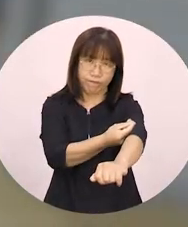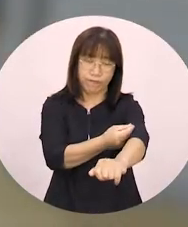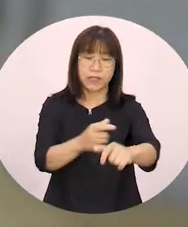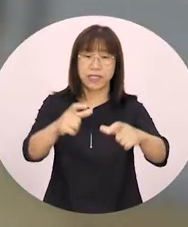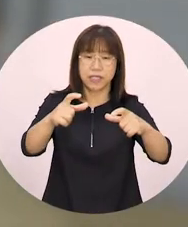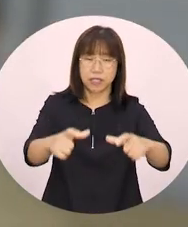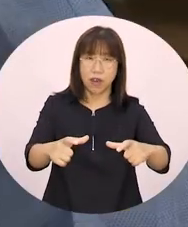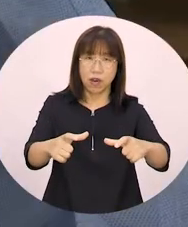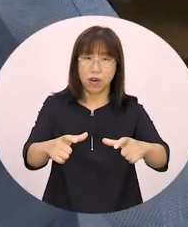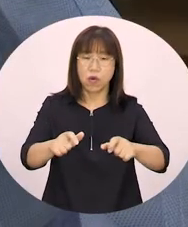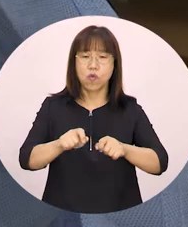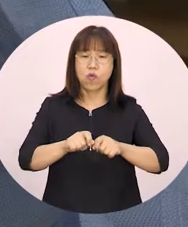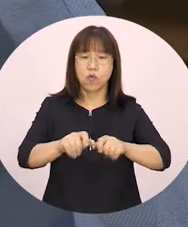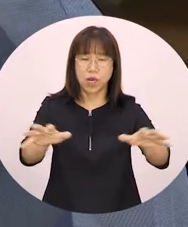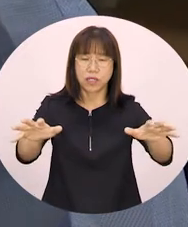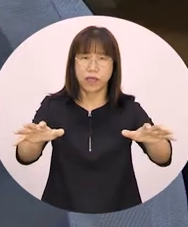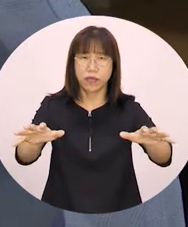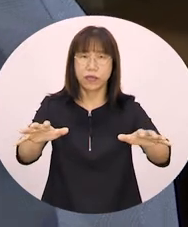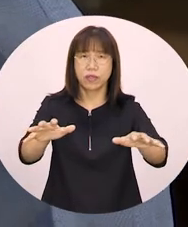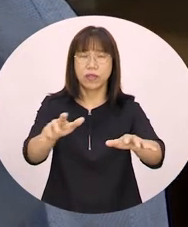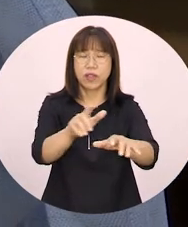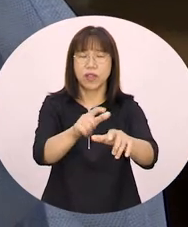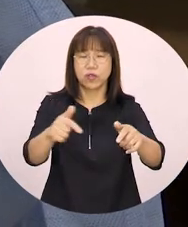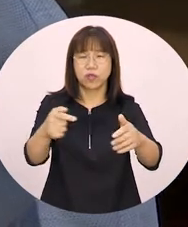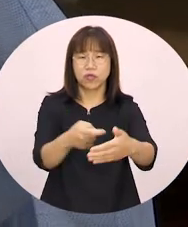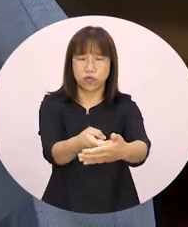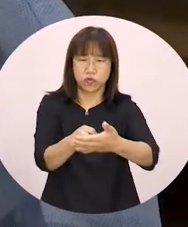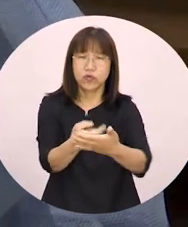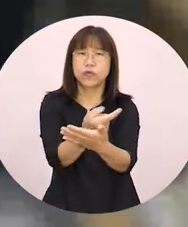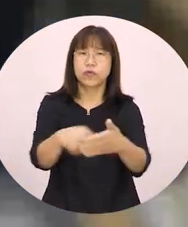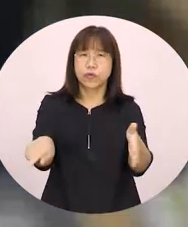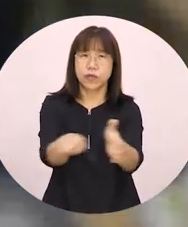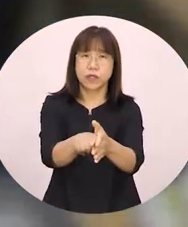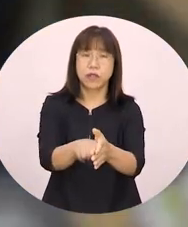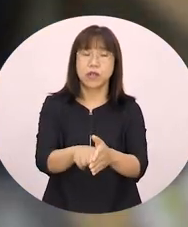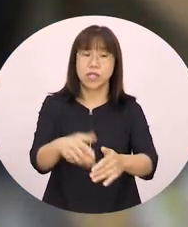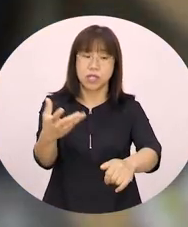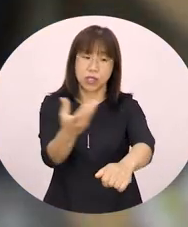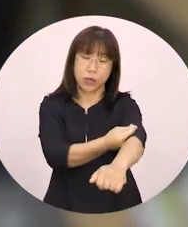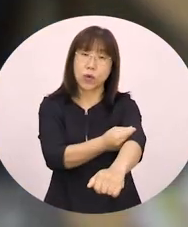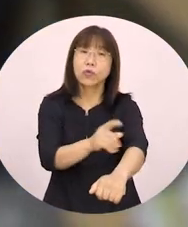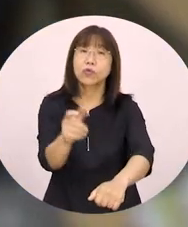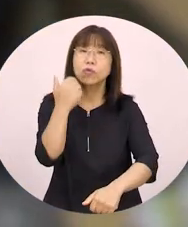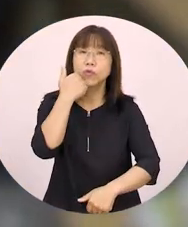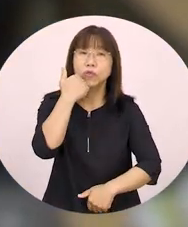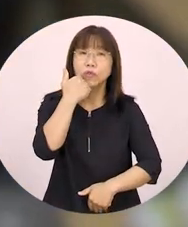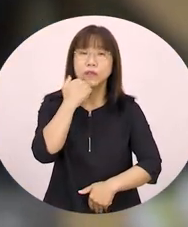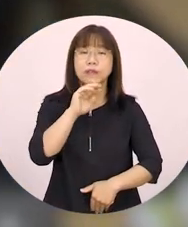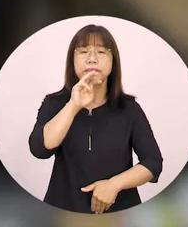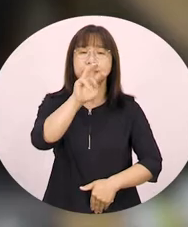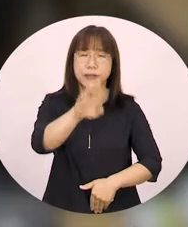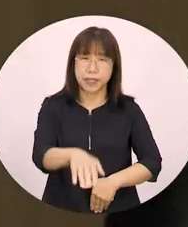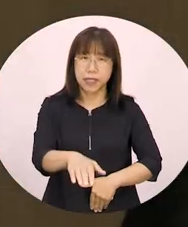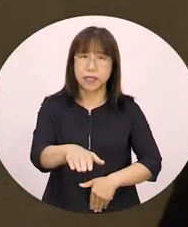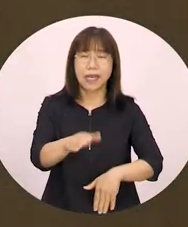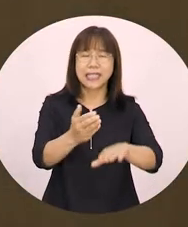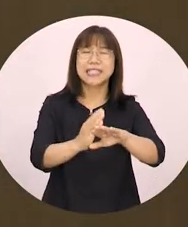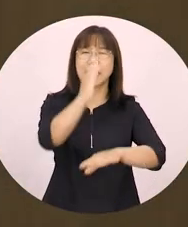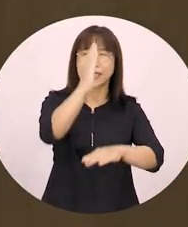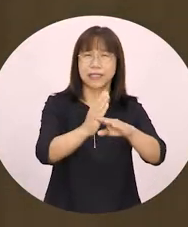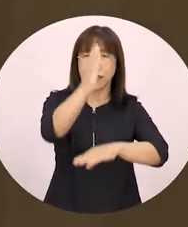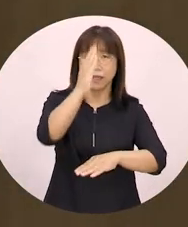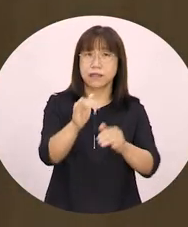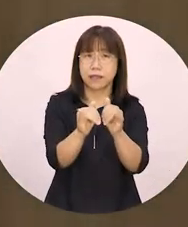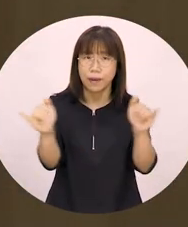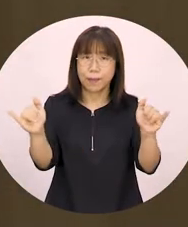완료하고 지역사회로의 감염병 확산을 최소화할 예정입니다. 접종 대상은 만 30세 이상으로